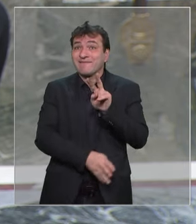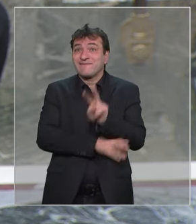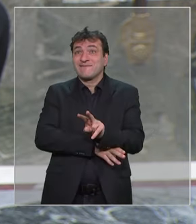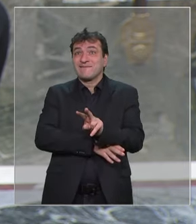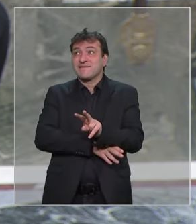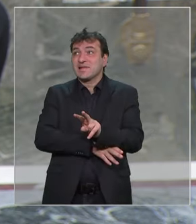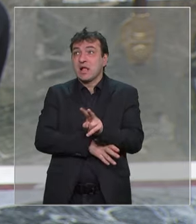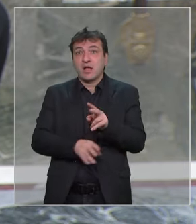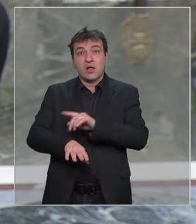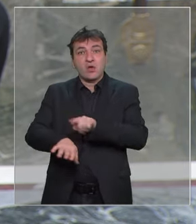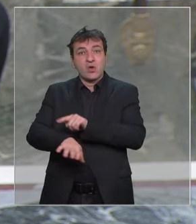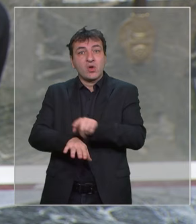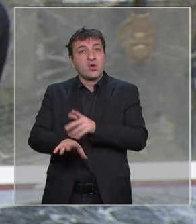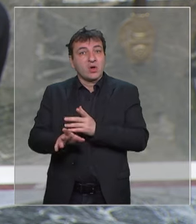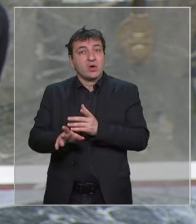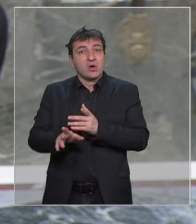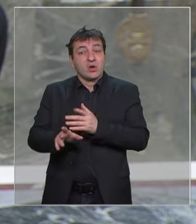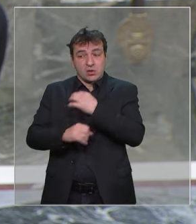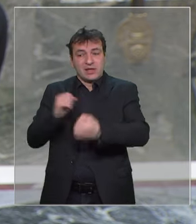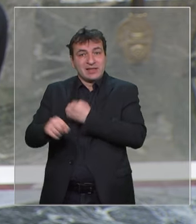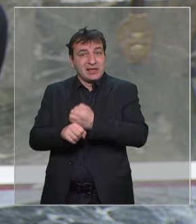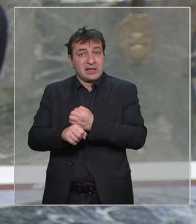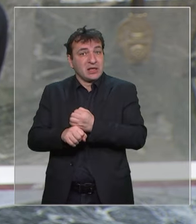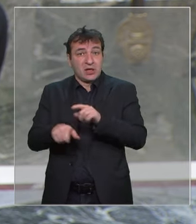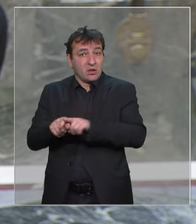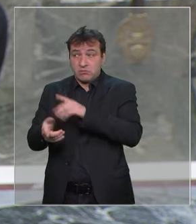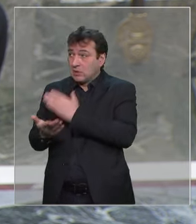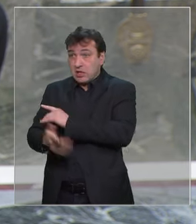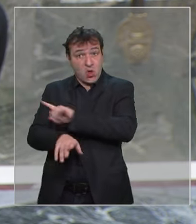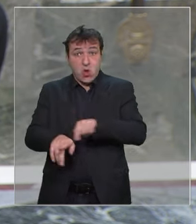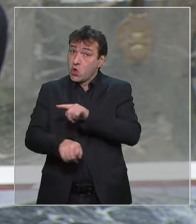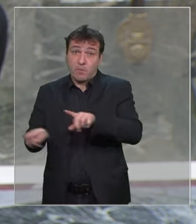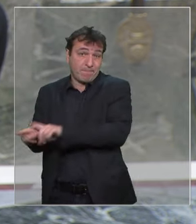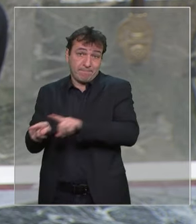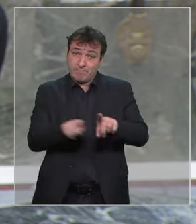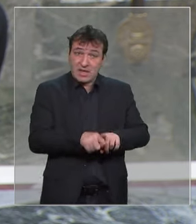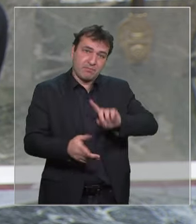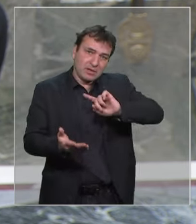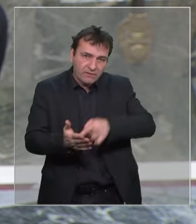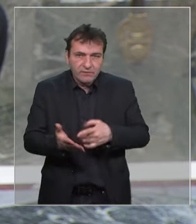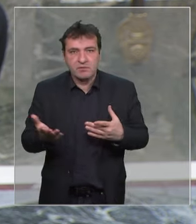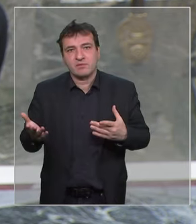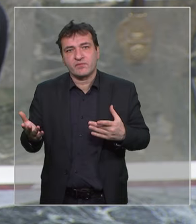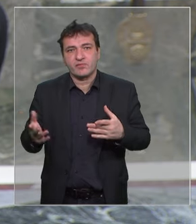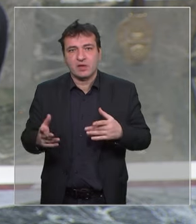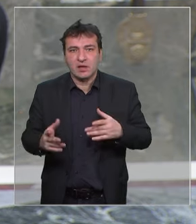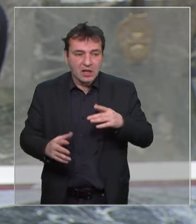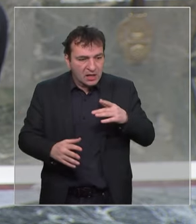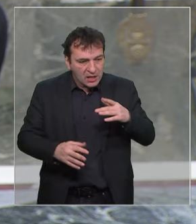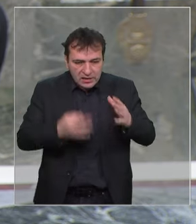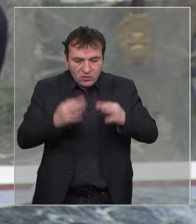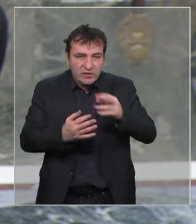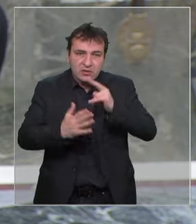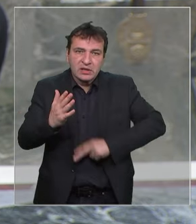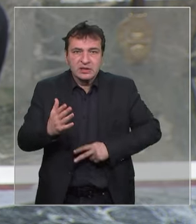quasiment autant d'heures devant un écran dans l'année qu'en classe. Il faut absolument que nous soyons capables de renforcer l'éveil à la lecture à travers